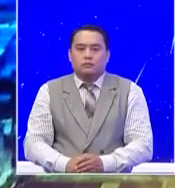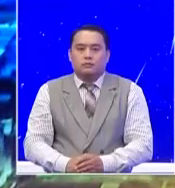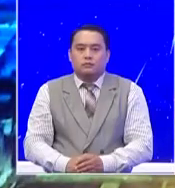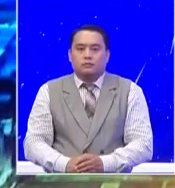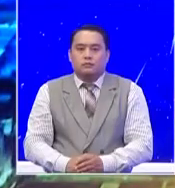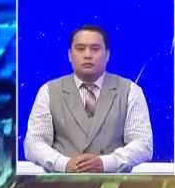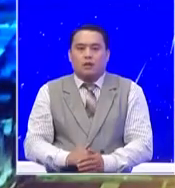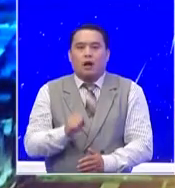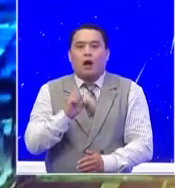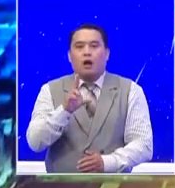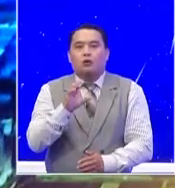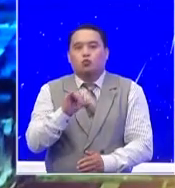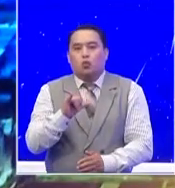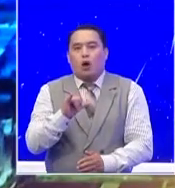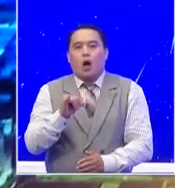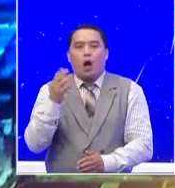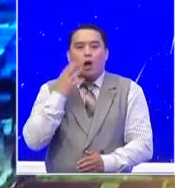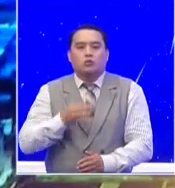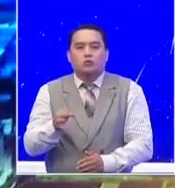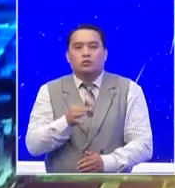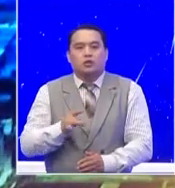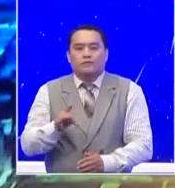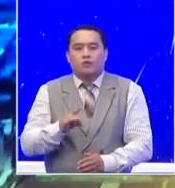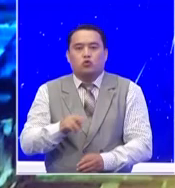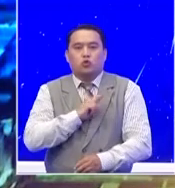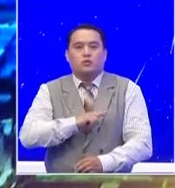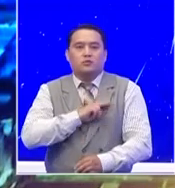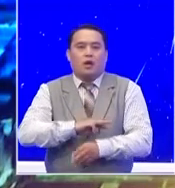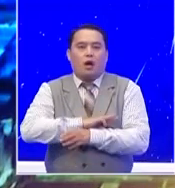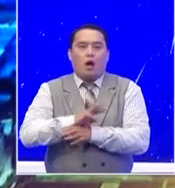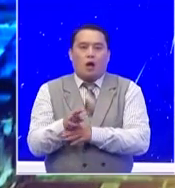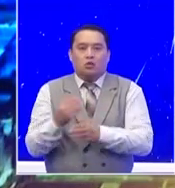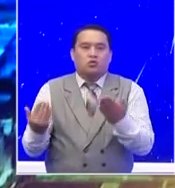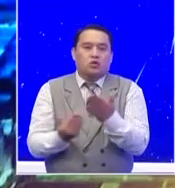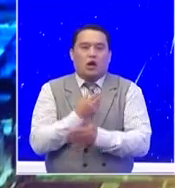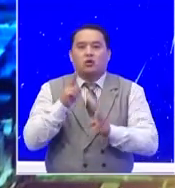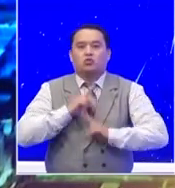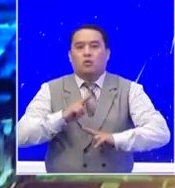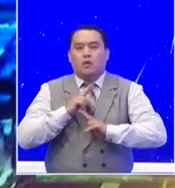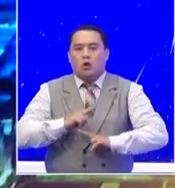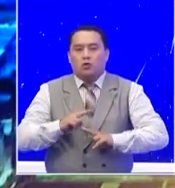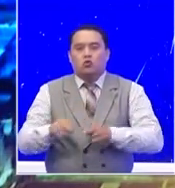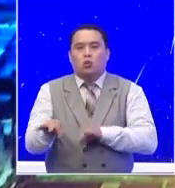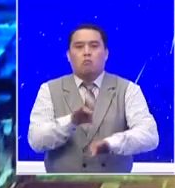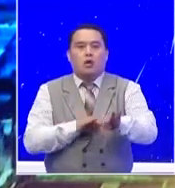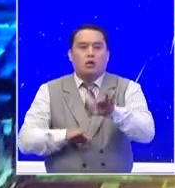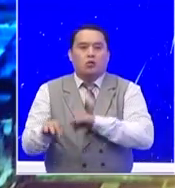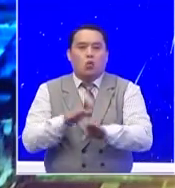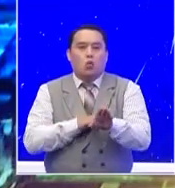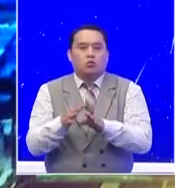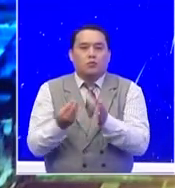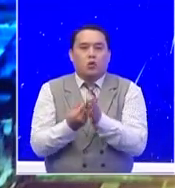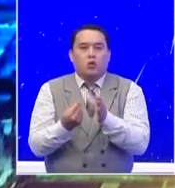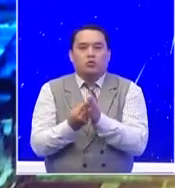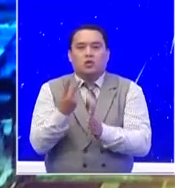Өзгеде жаңалықтар. Ақсу ауданында 52 нысан жұмыспен қамтудың жол картасымен қайта жаңартылмақ. Ашықты жобаларды жүзеге асыруға